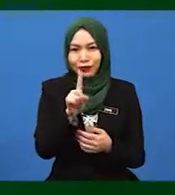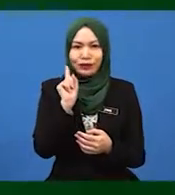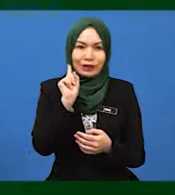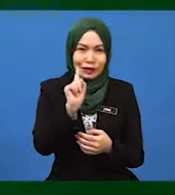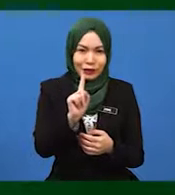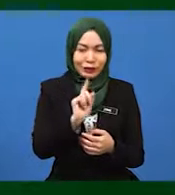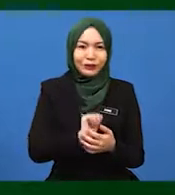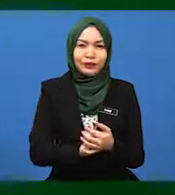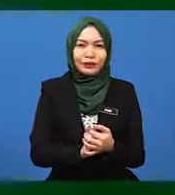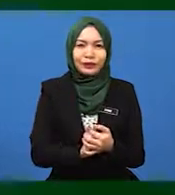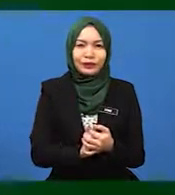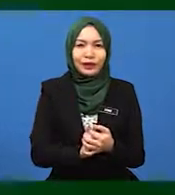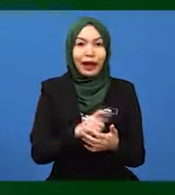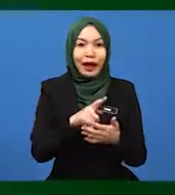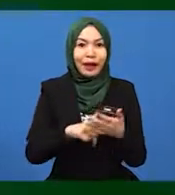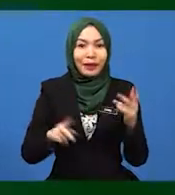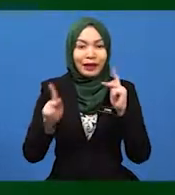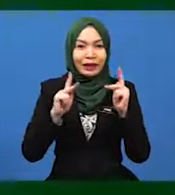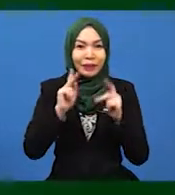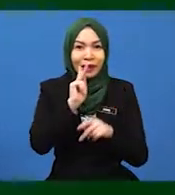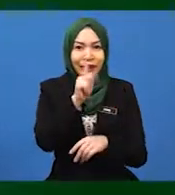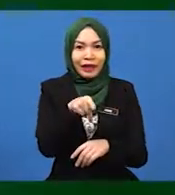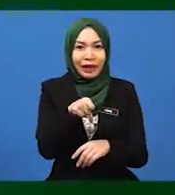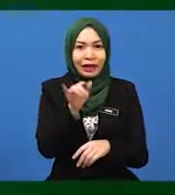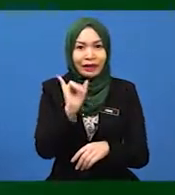Apakah kata perintah yang digunakan?